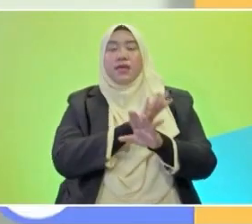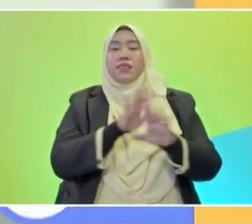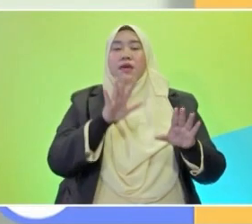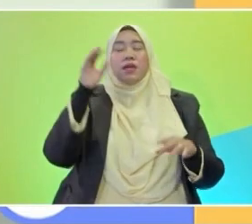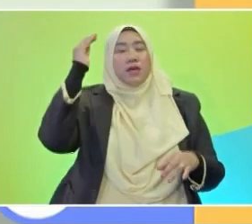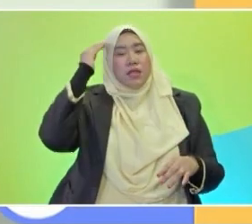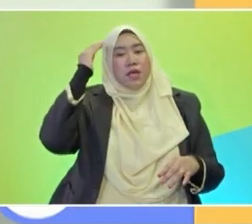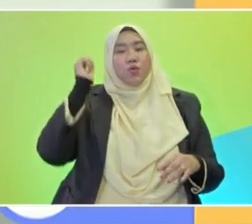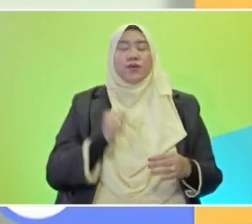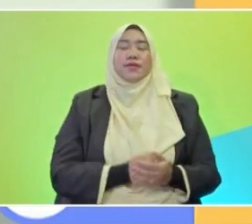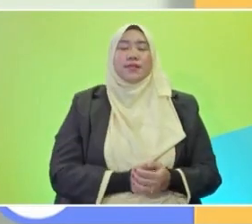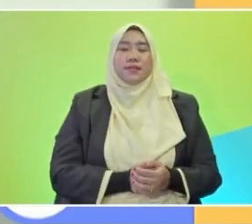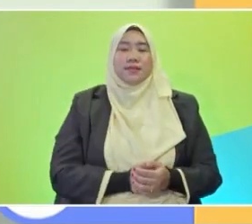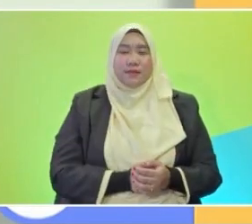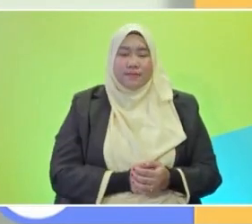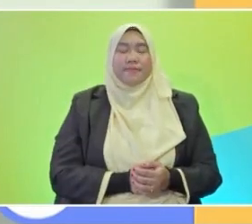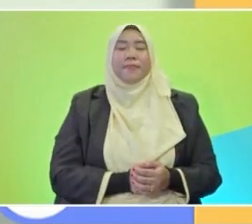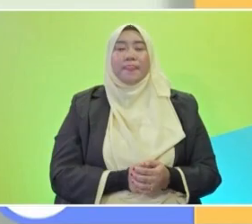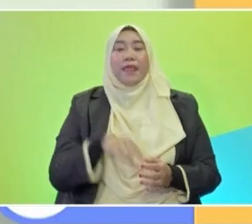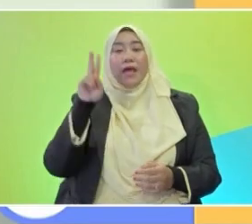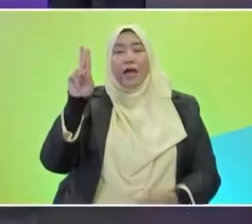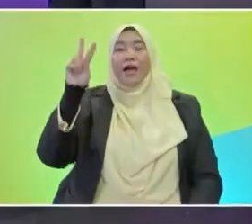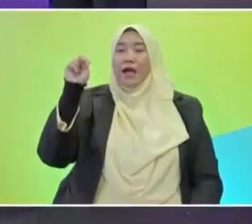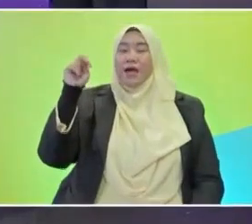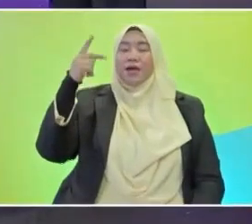perkataan Nun Oh bahasa Indonesia